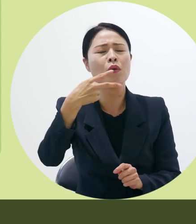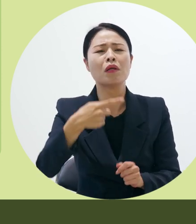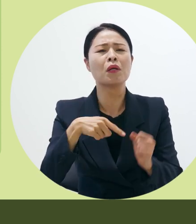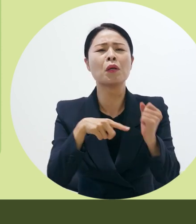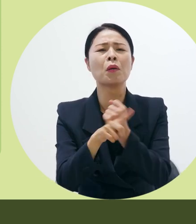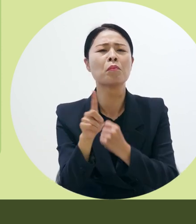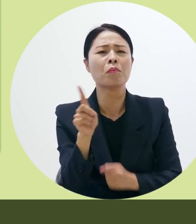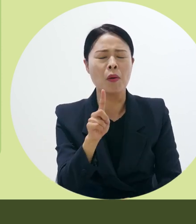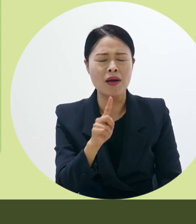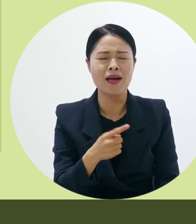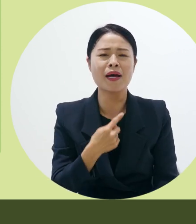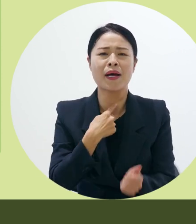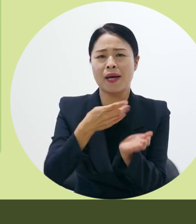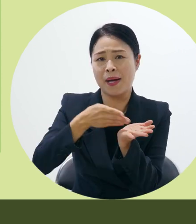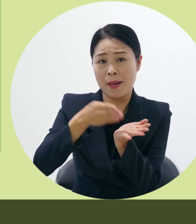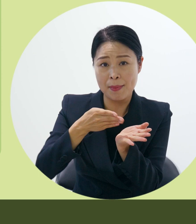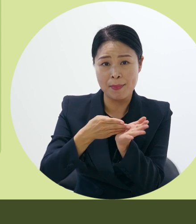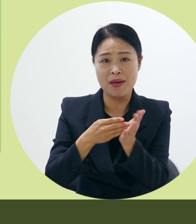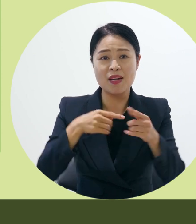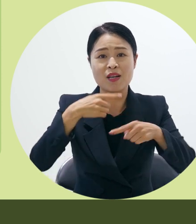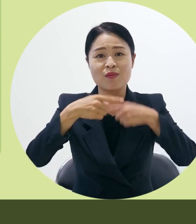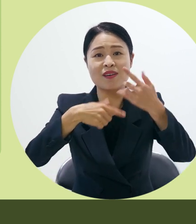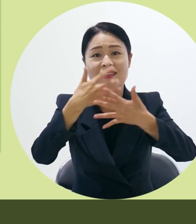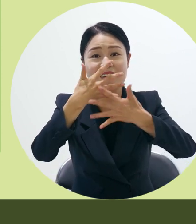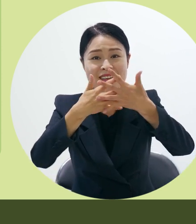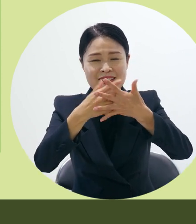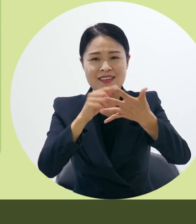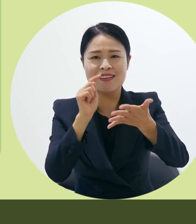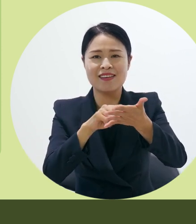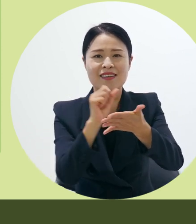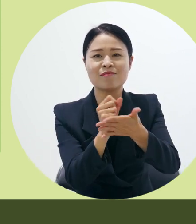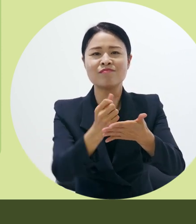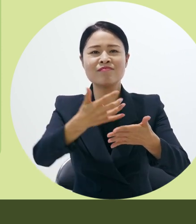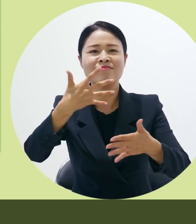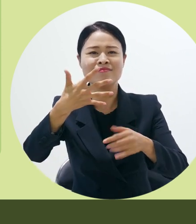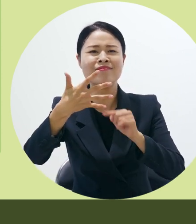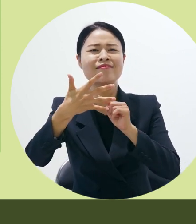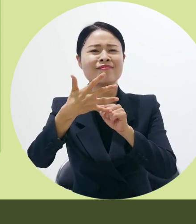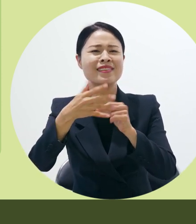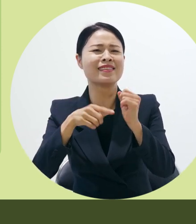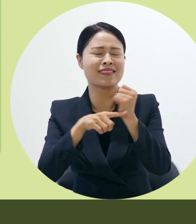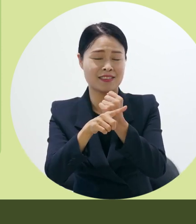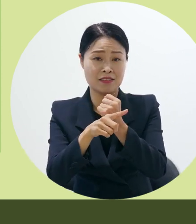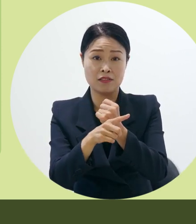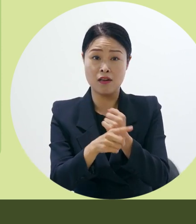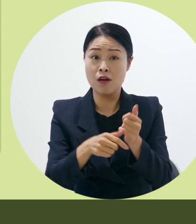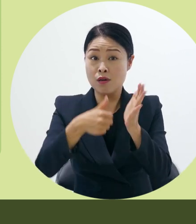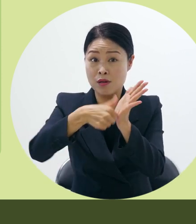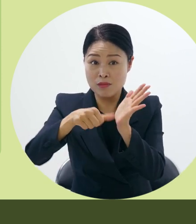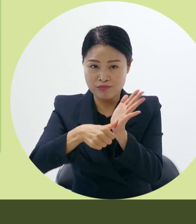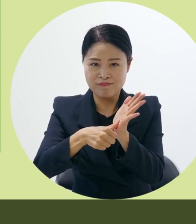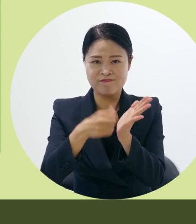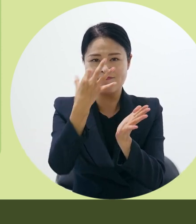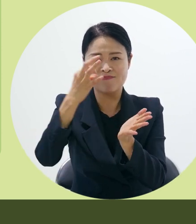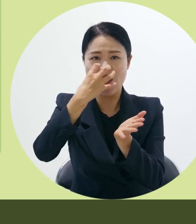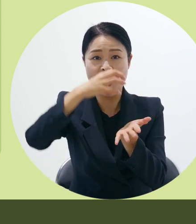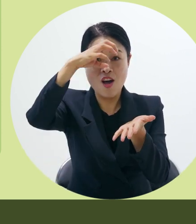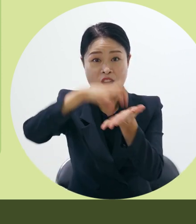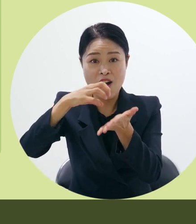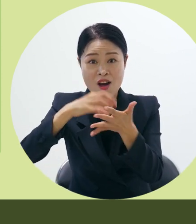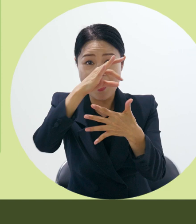코드를 의미하며 제품의 허가사항으로 연결시켜주는 전자적 표시를 말합니다.